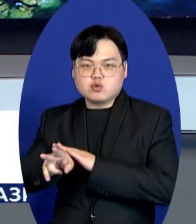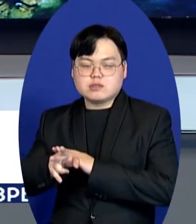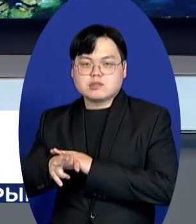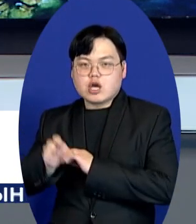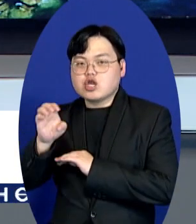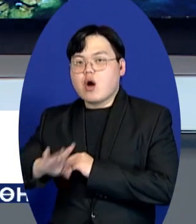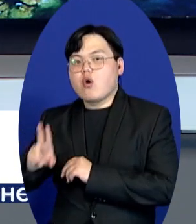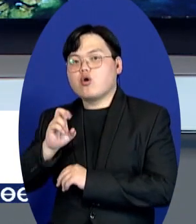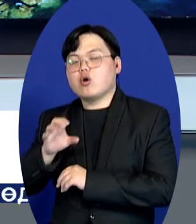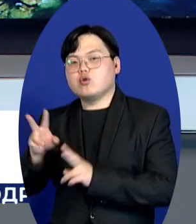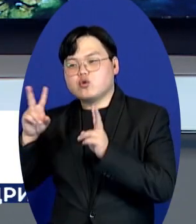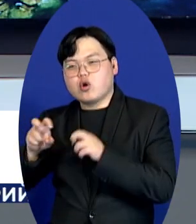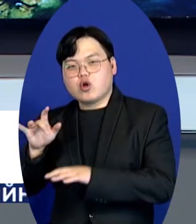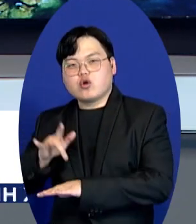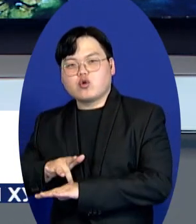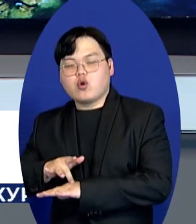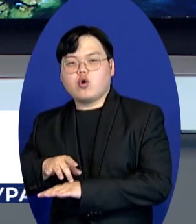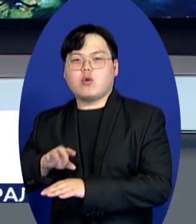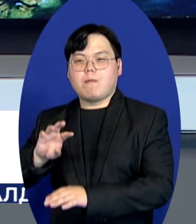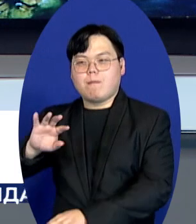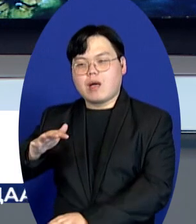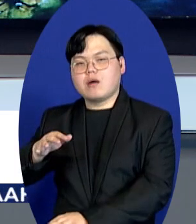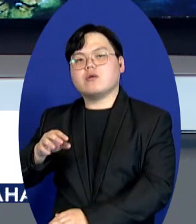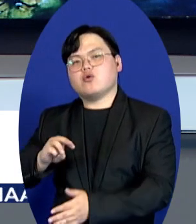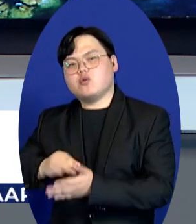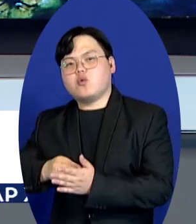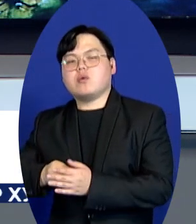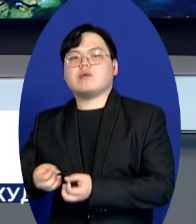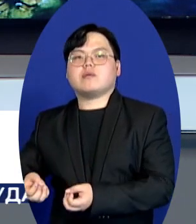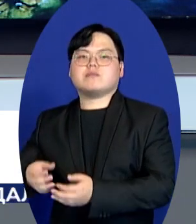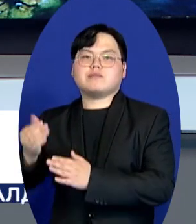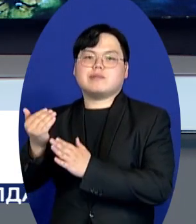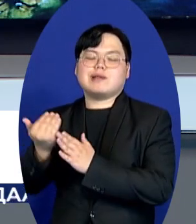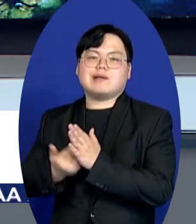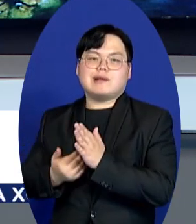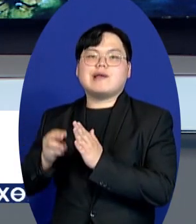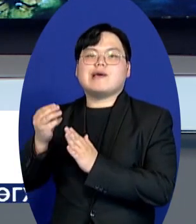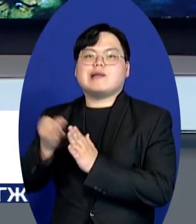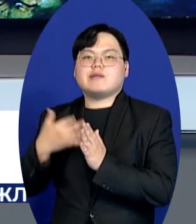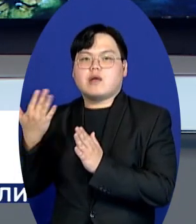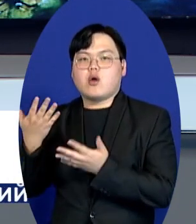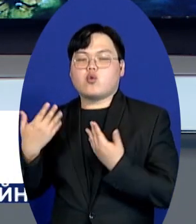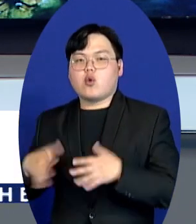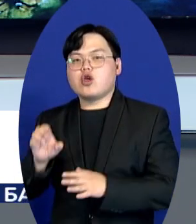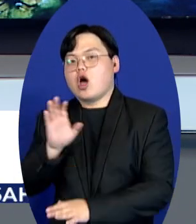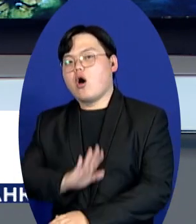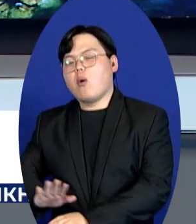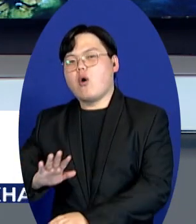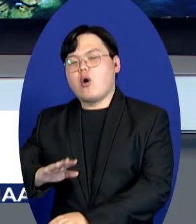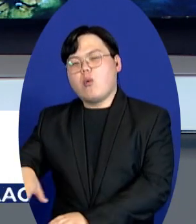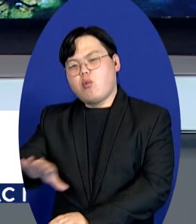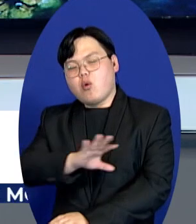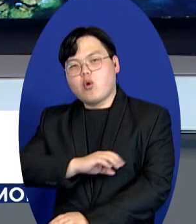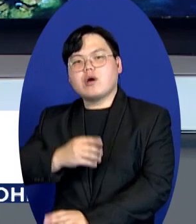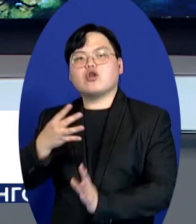Европын комиссийн нэгдсэн судалгааны төвөөс ийм төлөв таамаг бүхий илтгэл танилцуулжээ. Эндээс үзвэл Европын нийт нутаг дэвсгэрийн 47% нь нэлээд